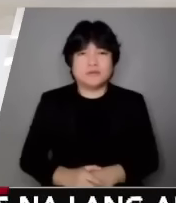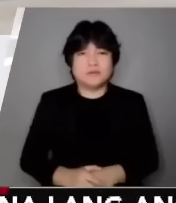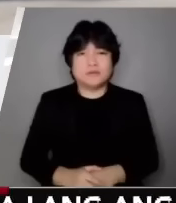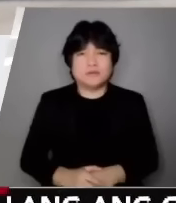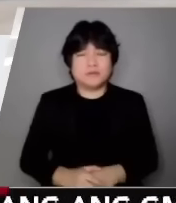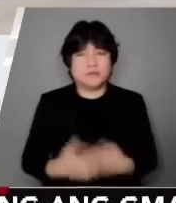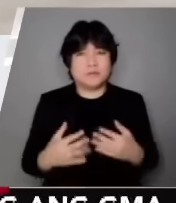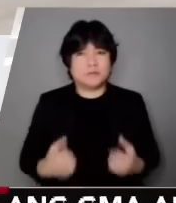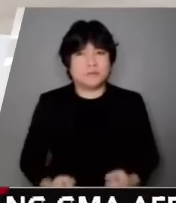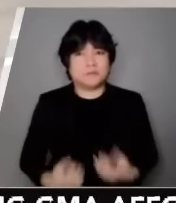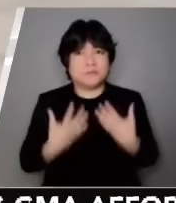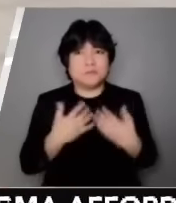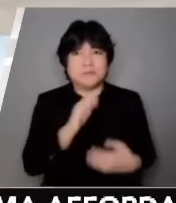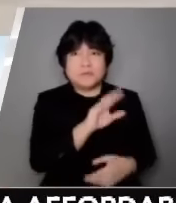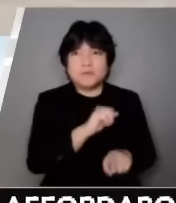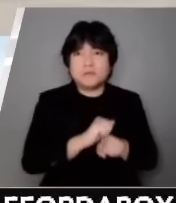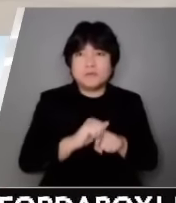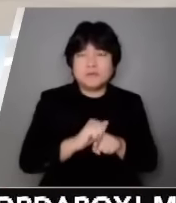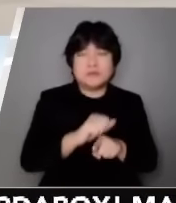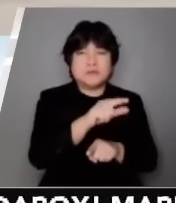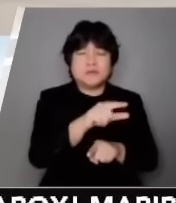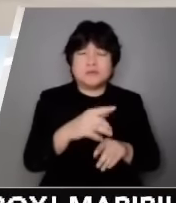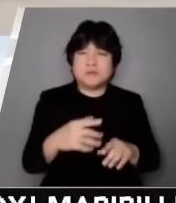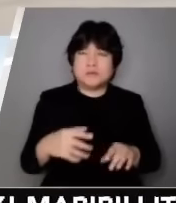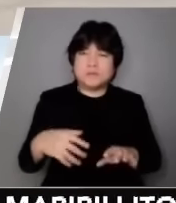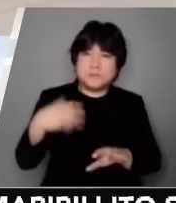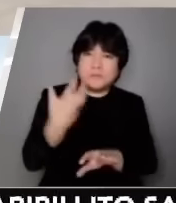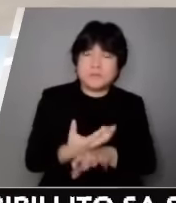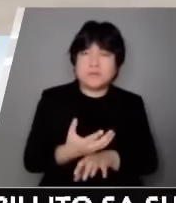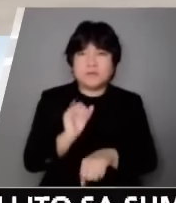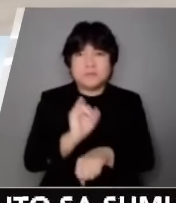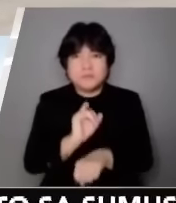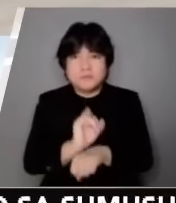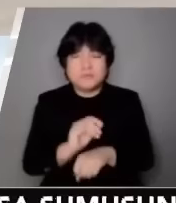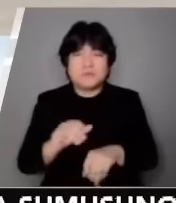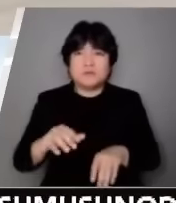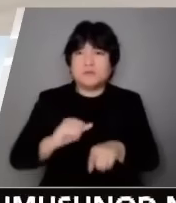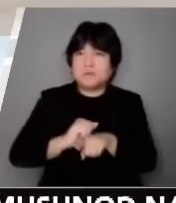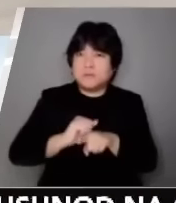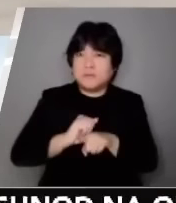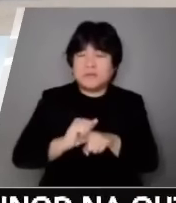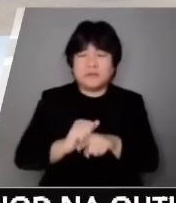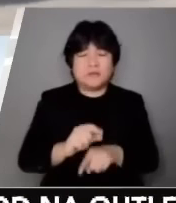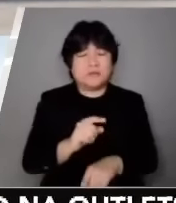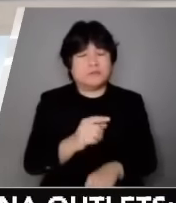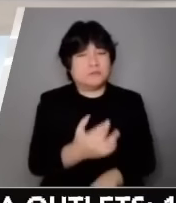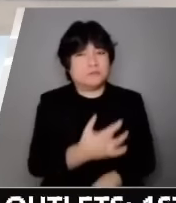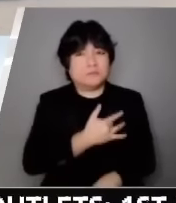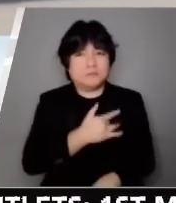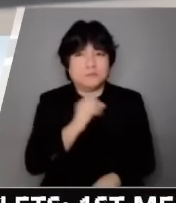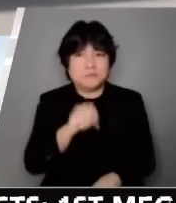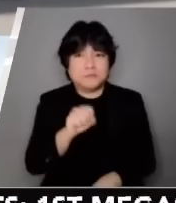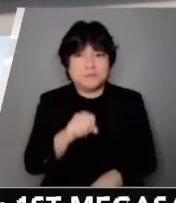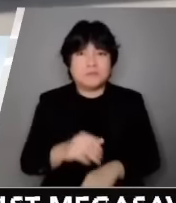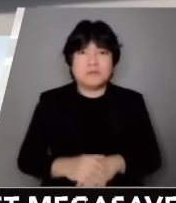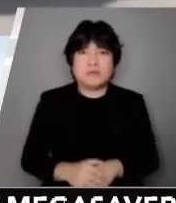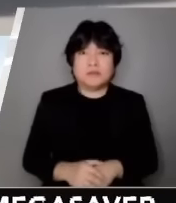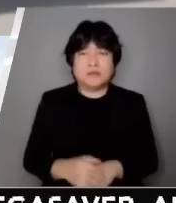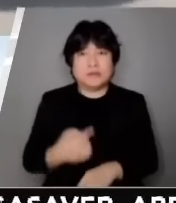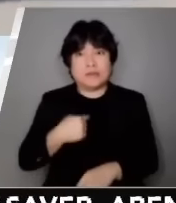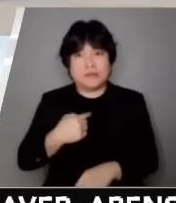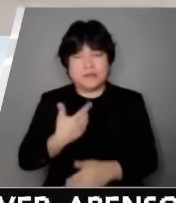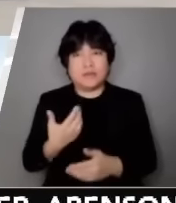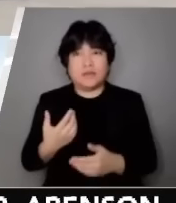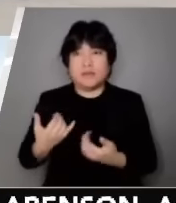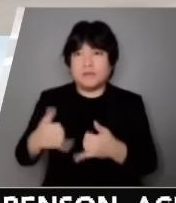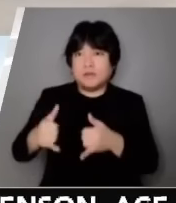niya. Kung paano po siya nagsumikap, paano po siya nagsibag sa pagte-training po niya. Sobra po akong natouch kasi kahit simpleng player lang po ako, sobra po pong binibigay